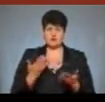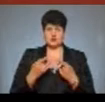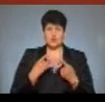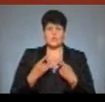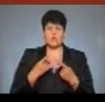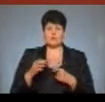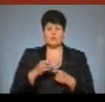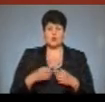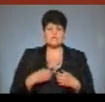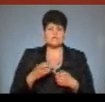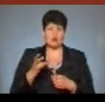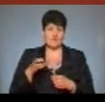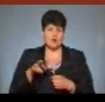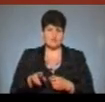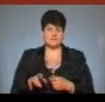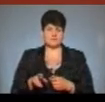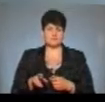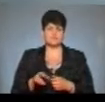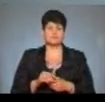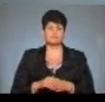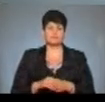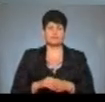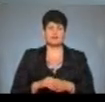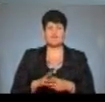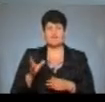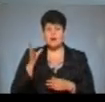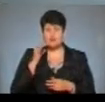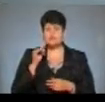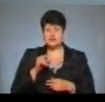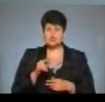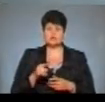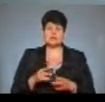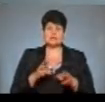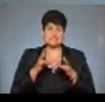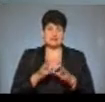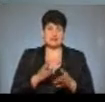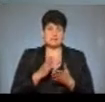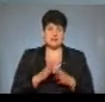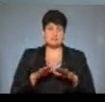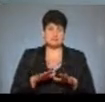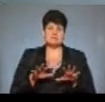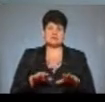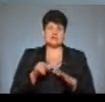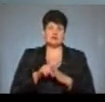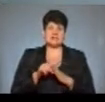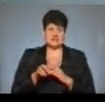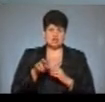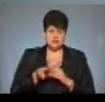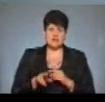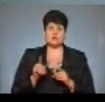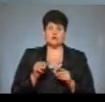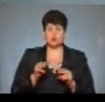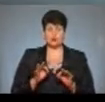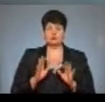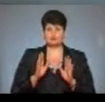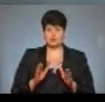про страхування і таке інше? Ну, враховуючи те, що стихія мала місце місцевого значення, тому, будемо